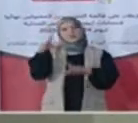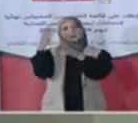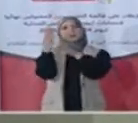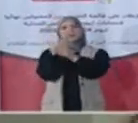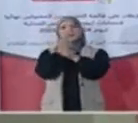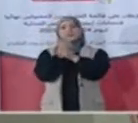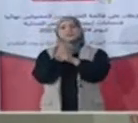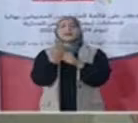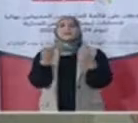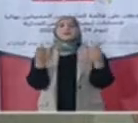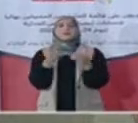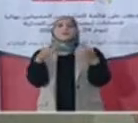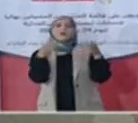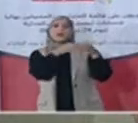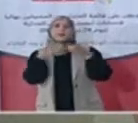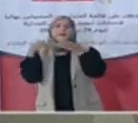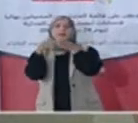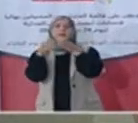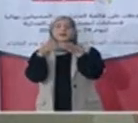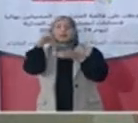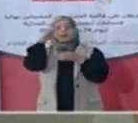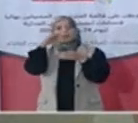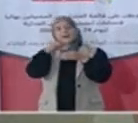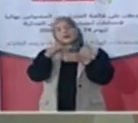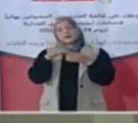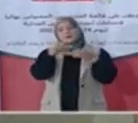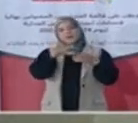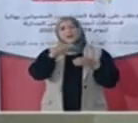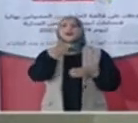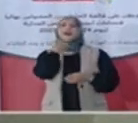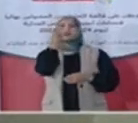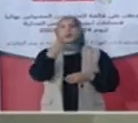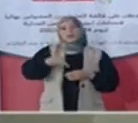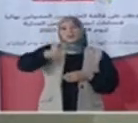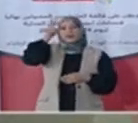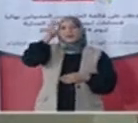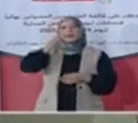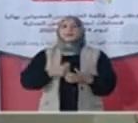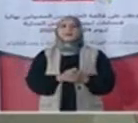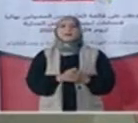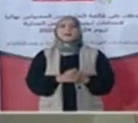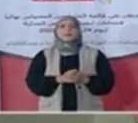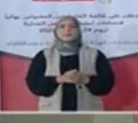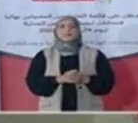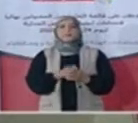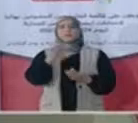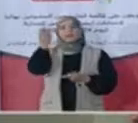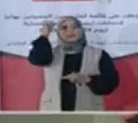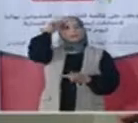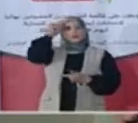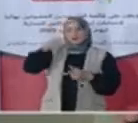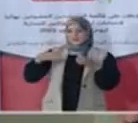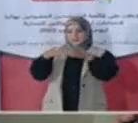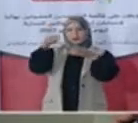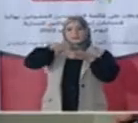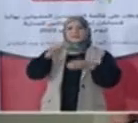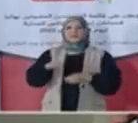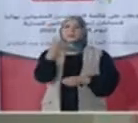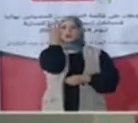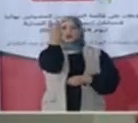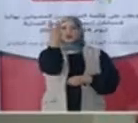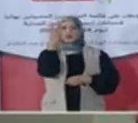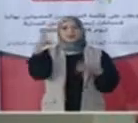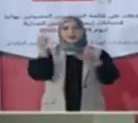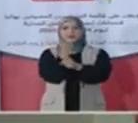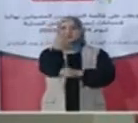الفائزين في كل دائرة بأكثر عدد من الأصوات، لأنه نظريا الدوائر اللي فيها زوز مترشحين فقط سوف تكتفي